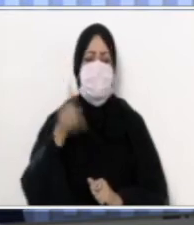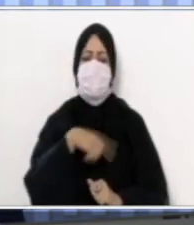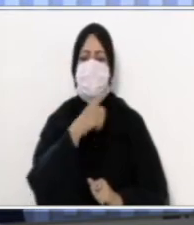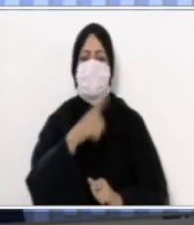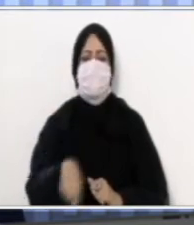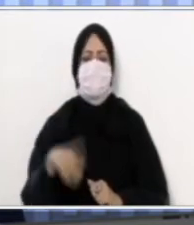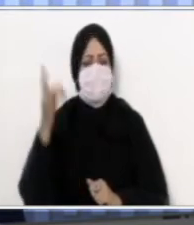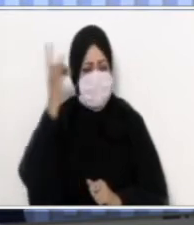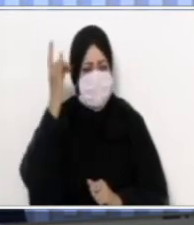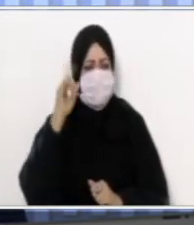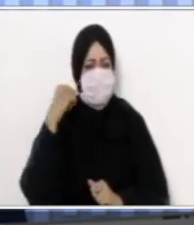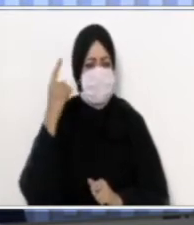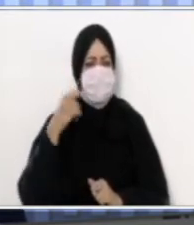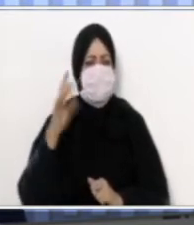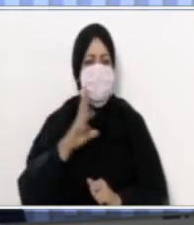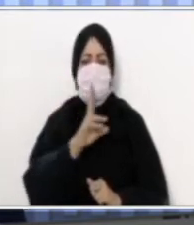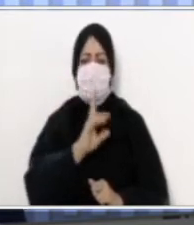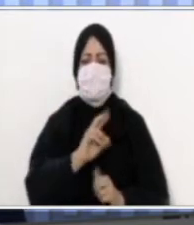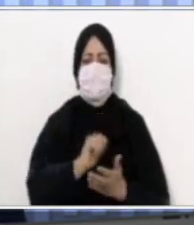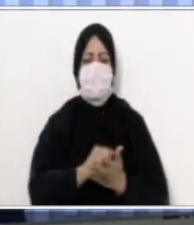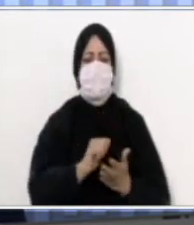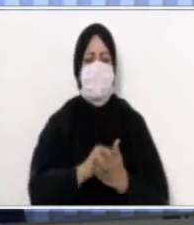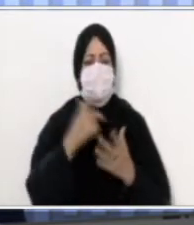عندها ننتقل إلى الحكم بالنجاسة.